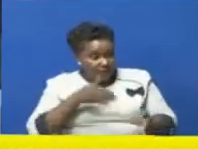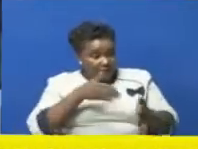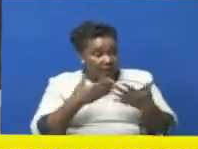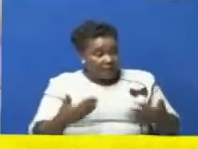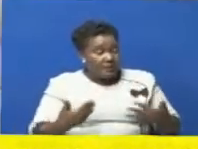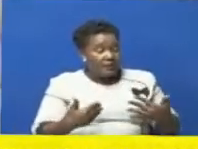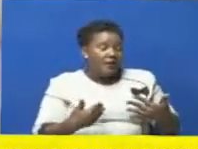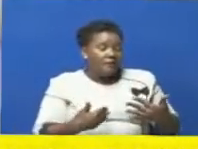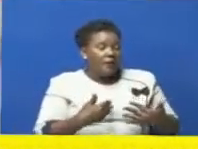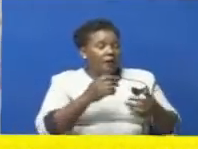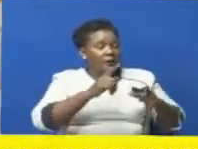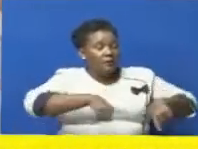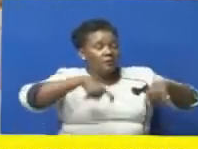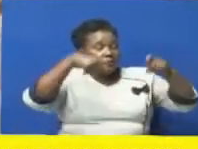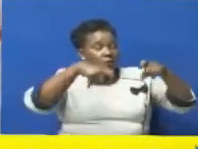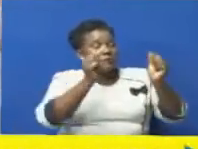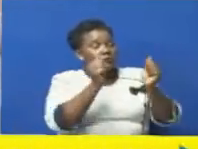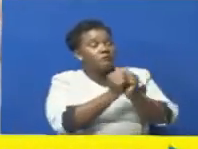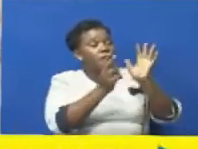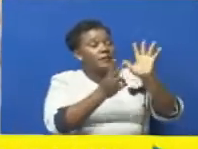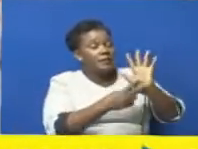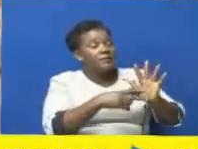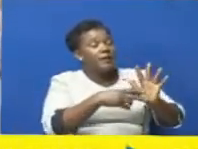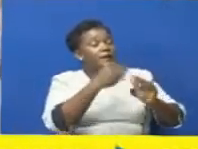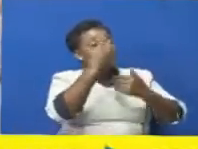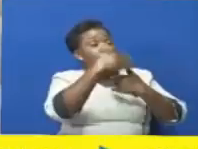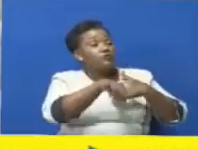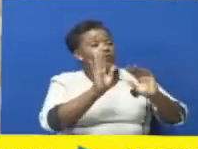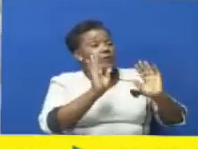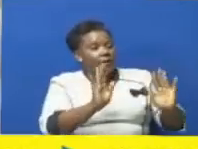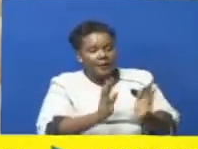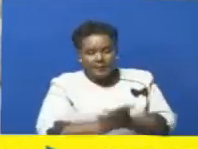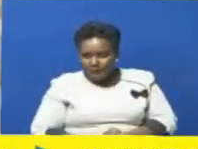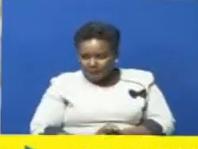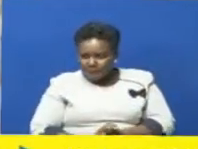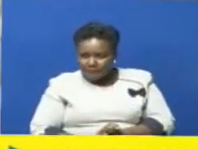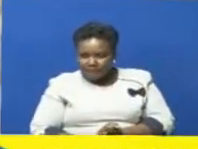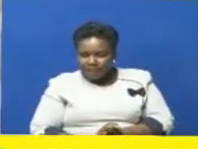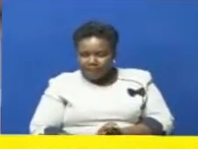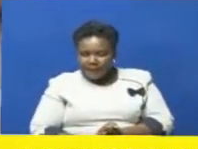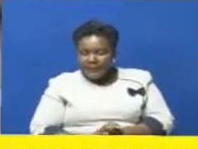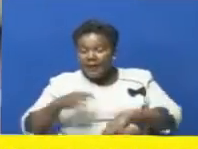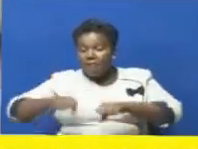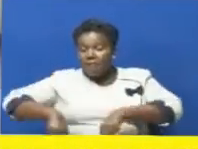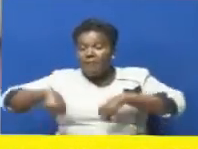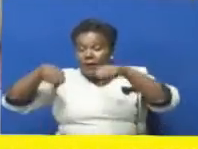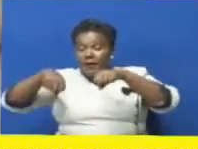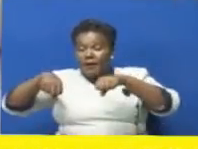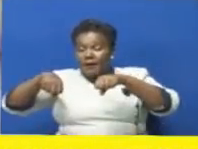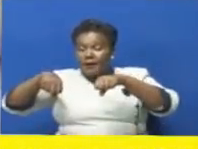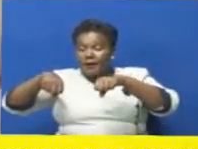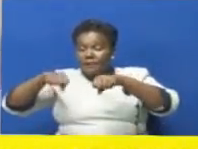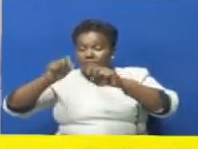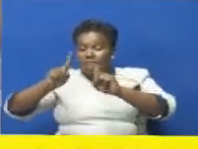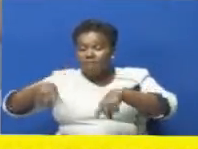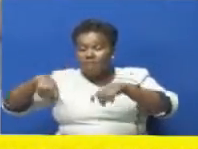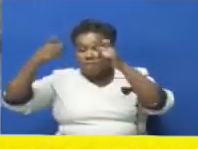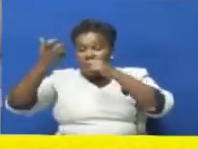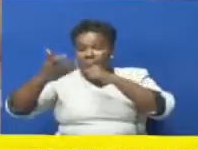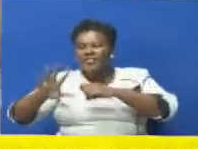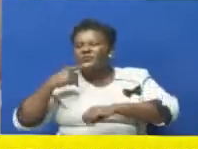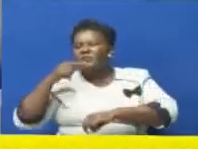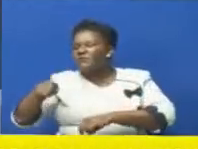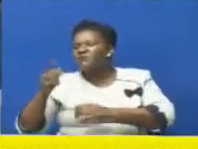mujibu wa wakala wa meli wa serikali Tasaki na mamlaka ya bandari nchini TPA wamethibitisha mzigo huo ni